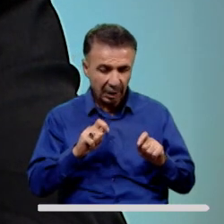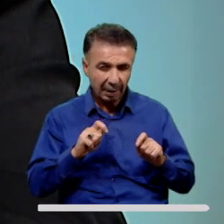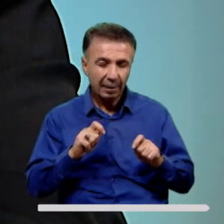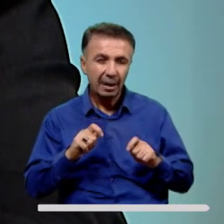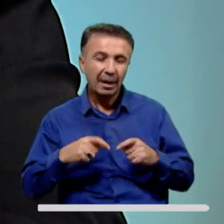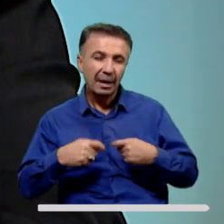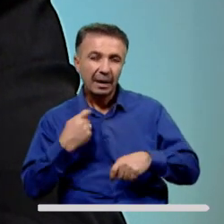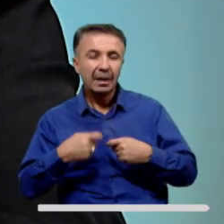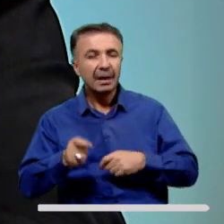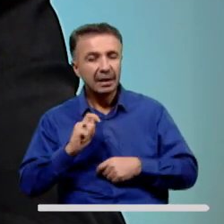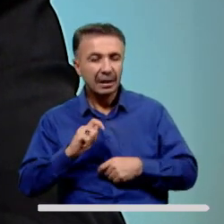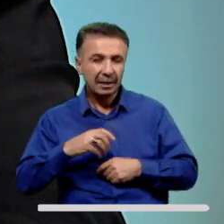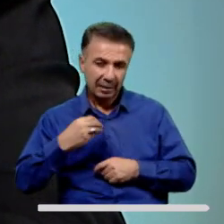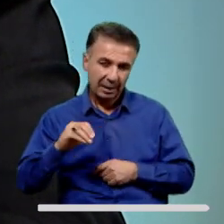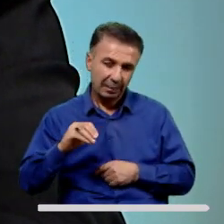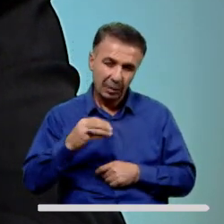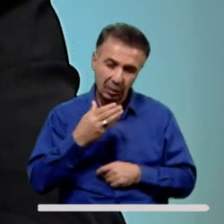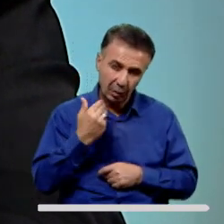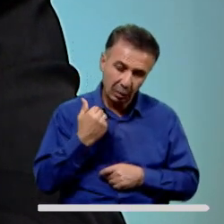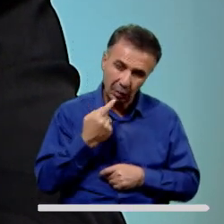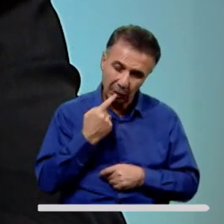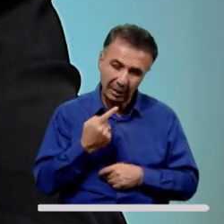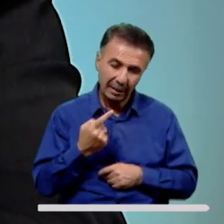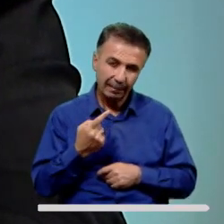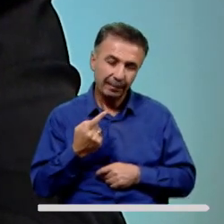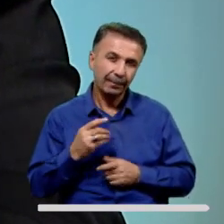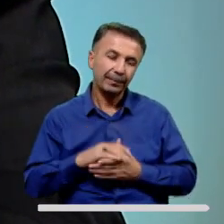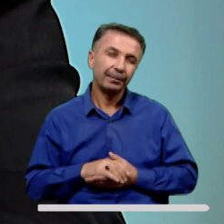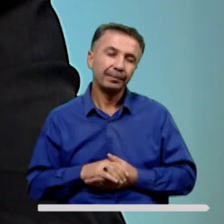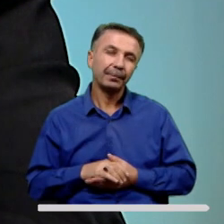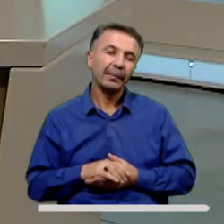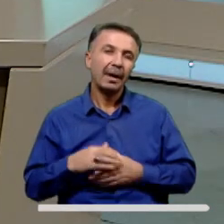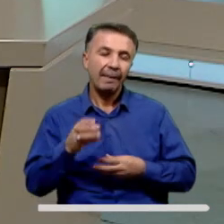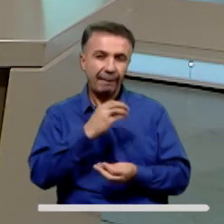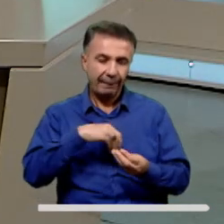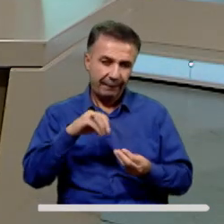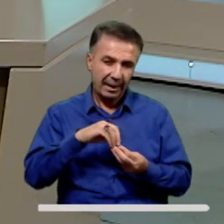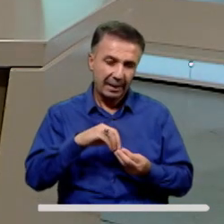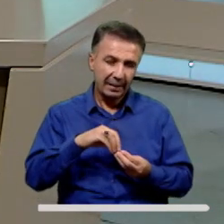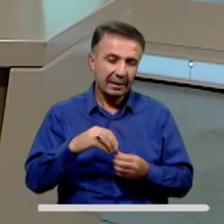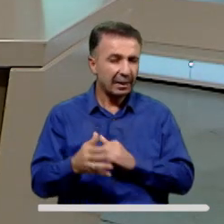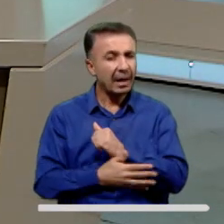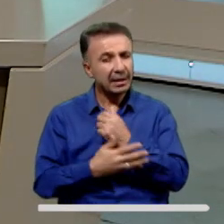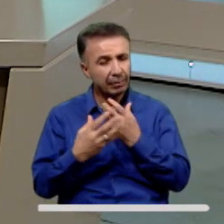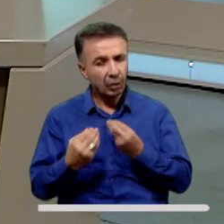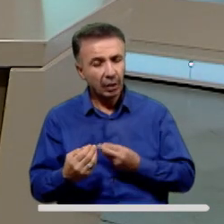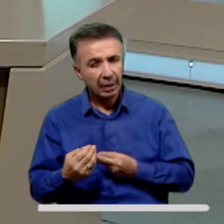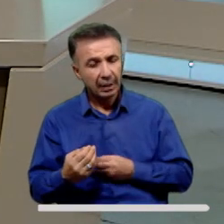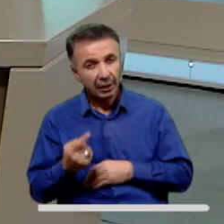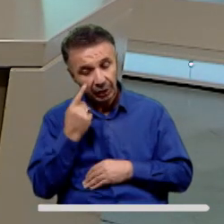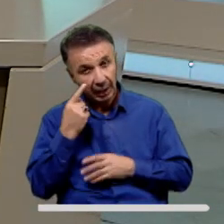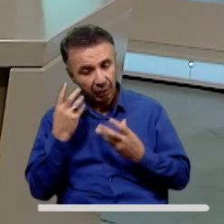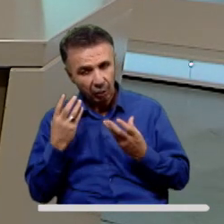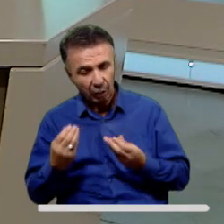yoktur diye ben bu işe aracı oluyorum diyor. İşte faizi yazana, aracı olana, şahit olana,